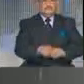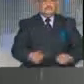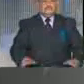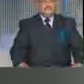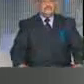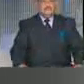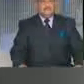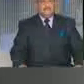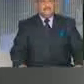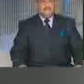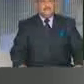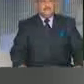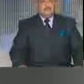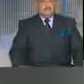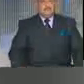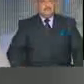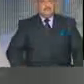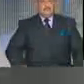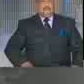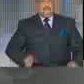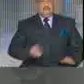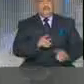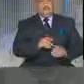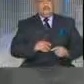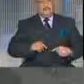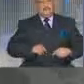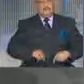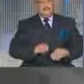تظاهرة 24 ساعة مسرح دون انقطاع.